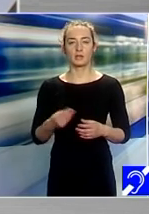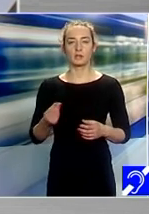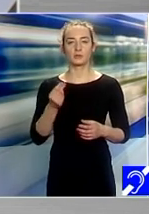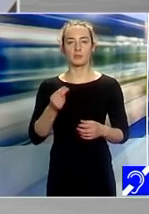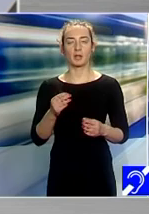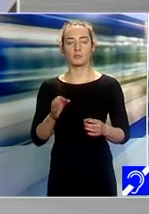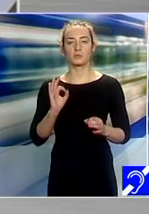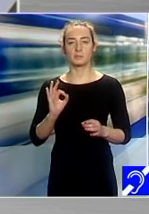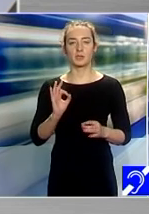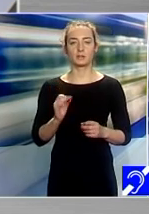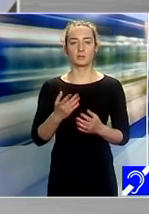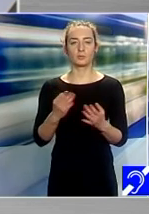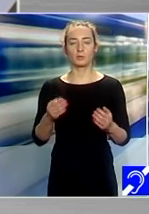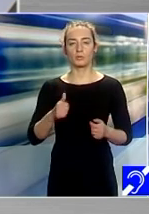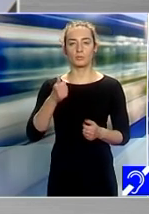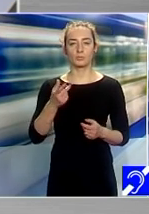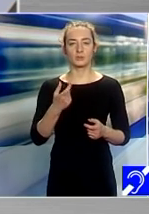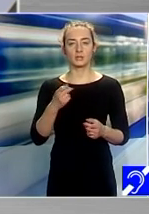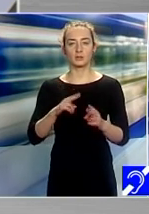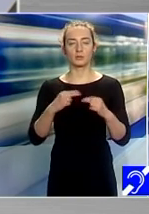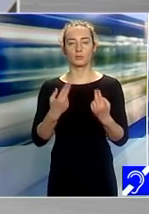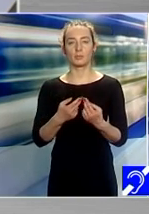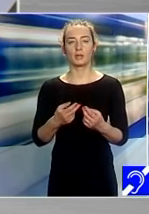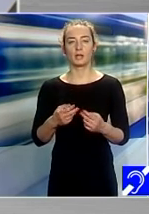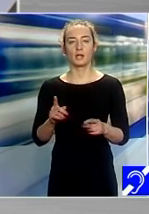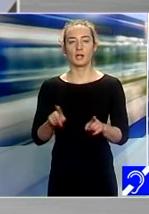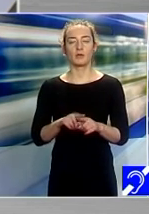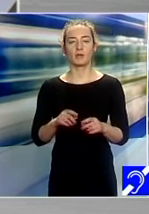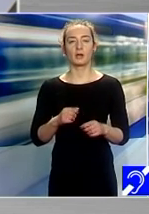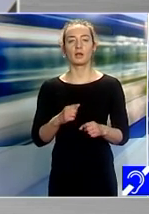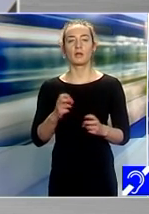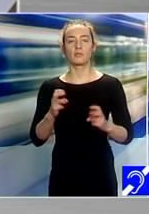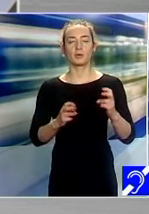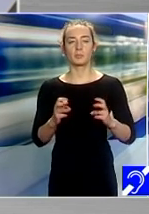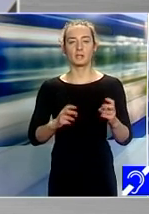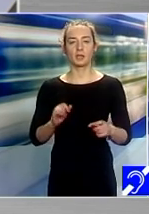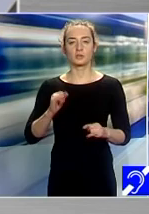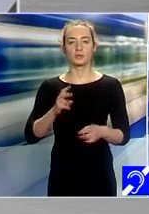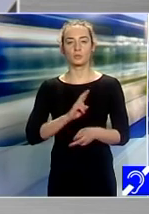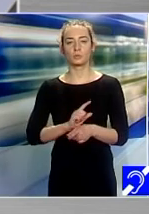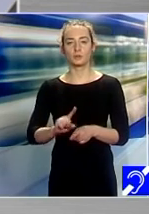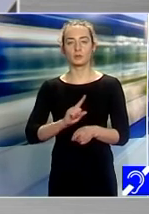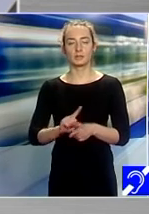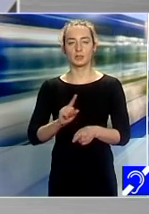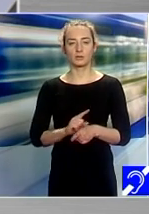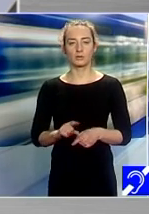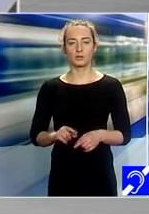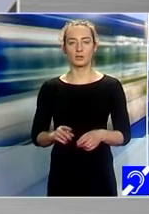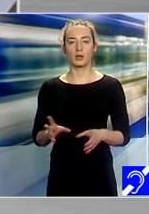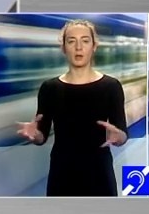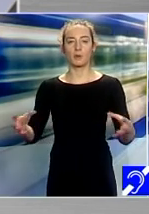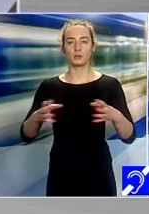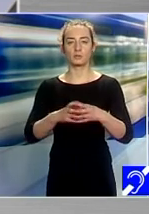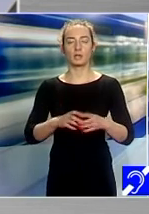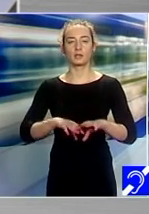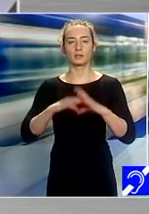buni specialiști, numărul 1 din lume, și ca producător și ca utilizator, cel care ține cursuri în toată lumea. Ne-au vorbit, au adunat